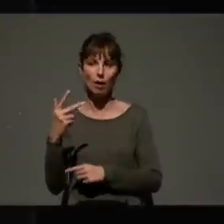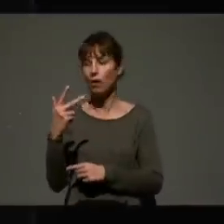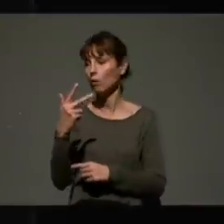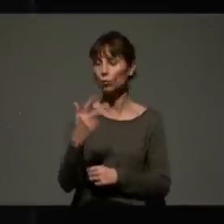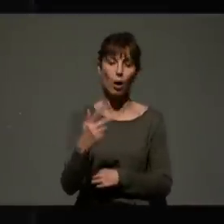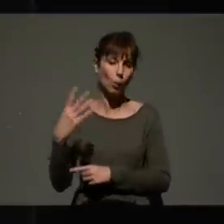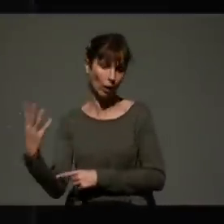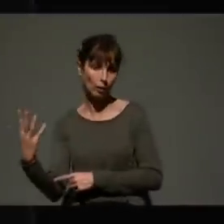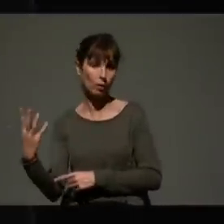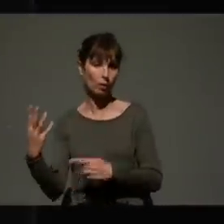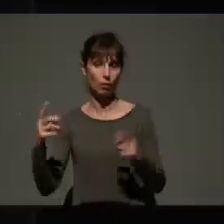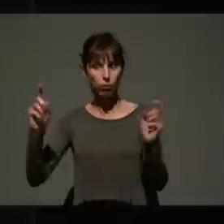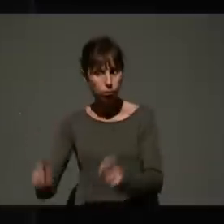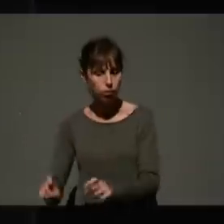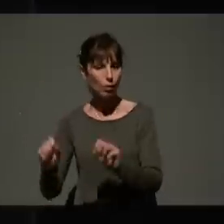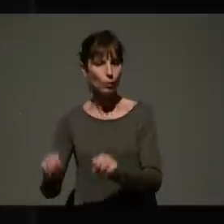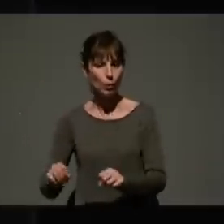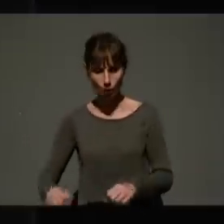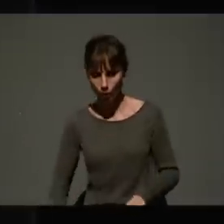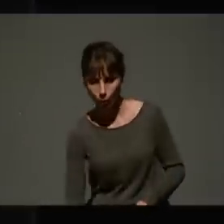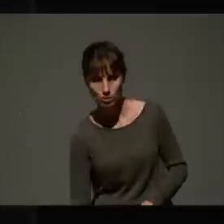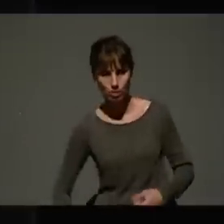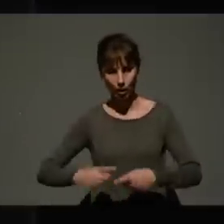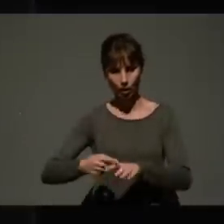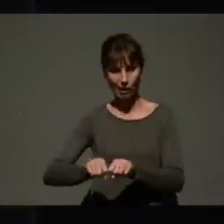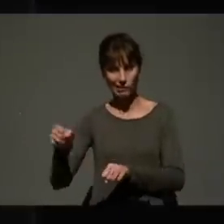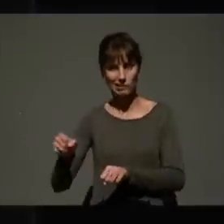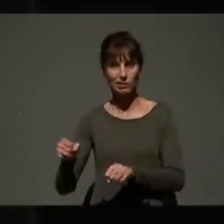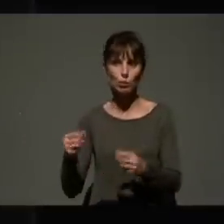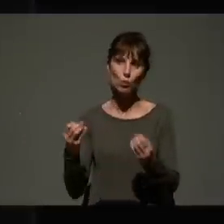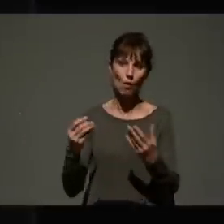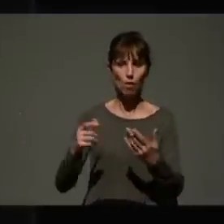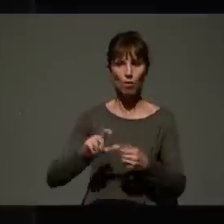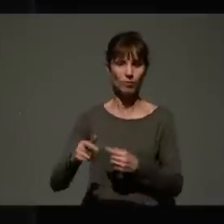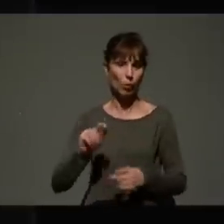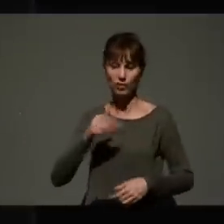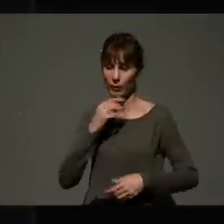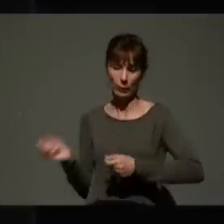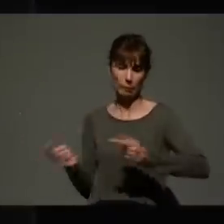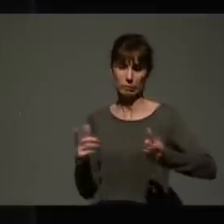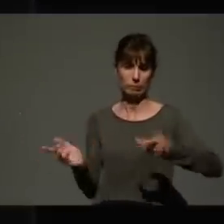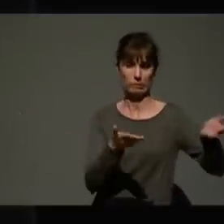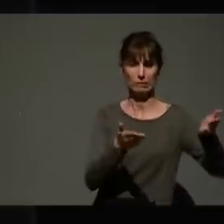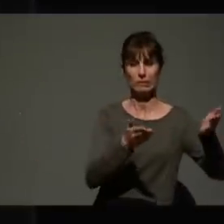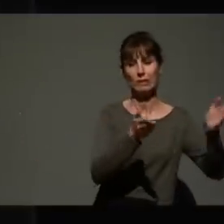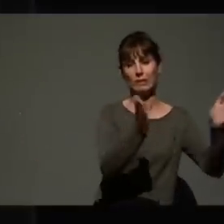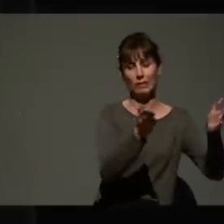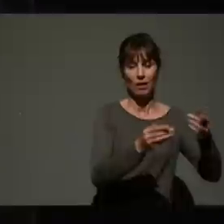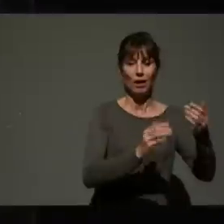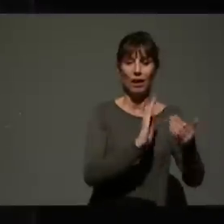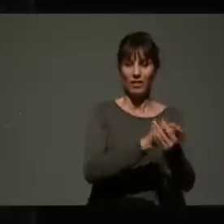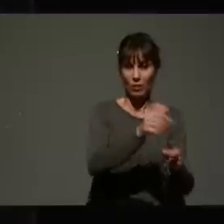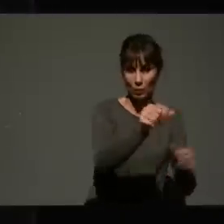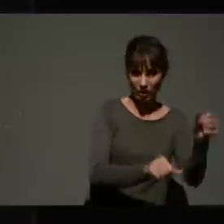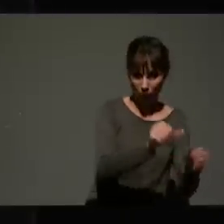du ligament croisé antérieur. C'est énorme, puisqu'un croisé antérieur rompu, dans la majorité des cas, c'est l'intervention chirurgicale, c'est la rééducation et